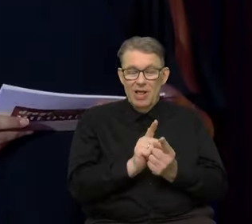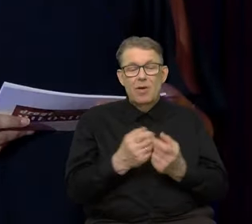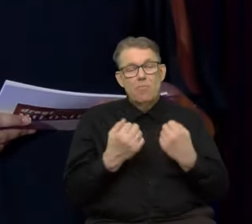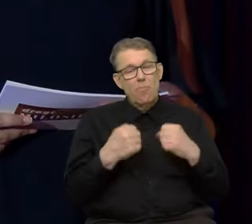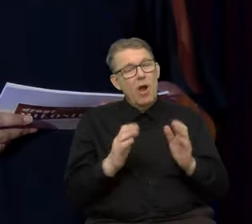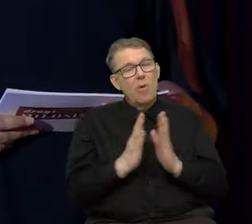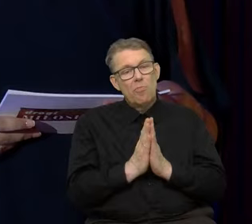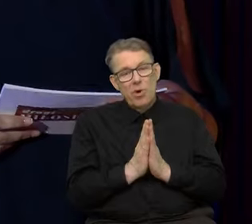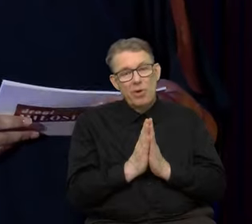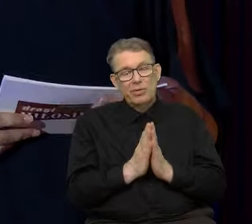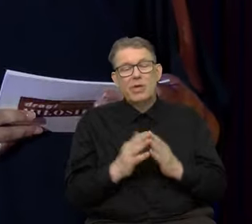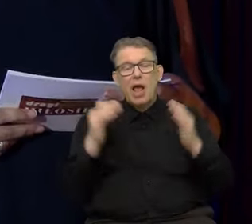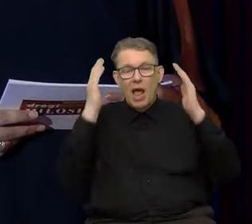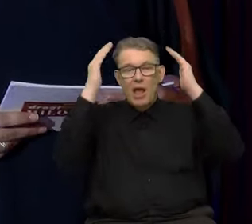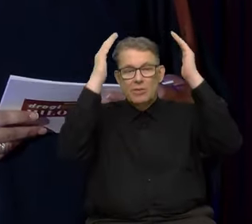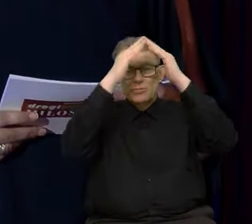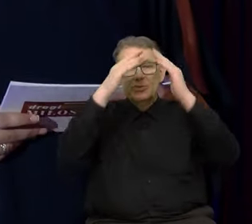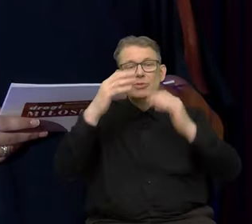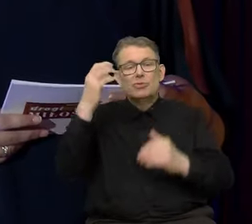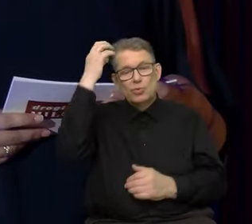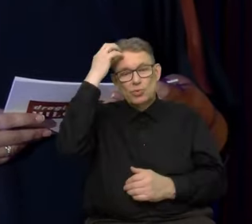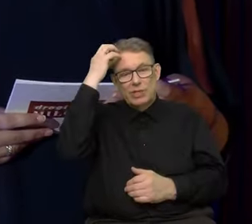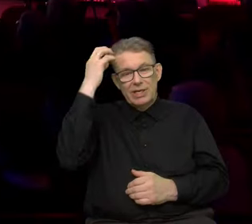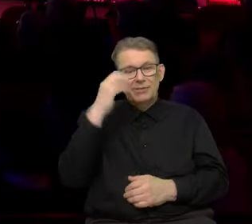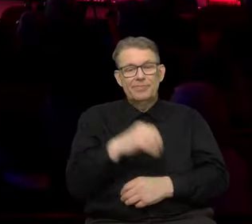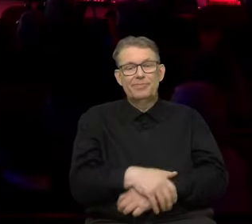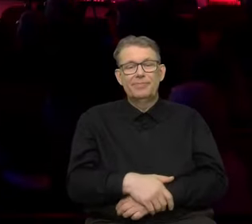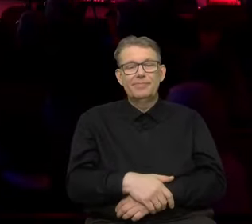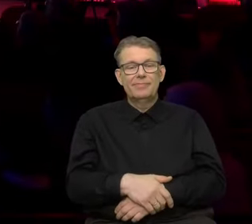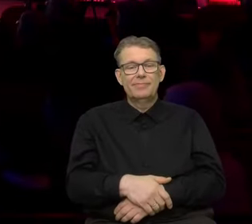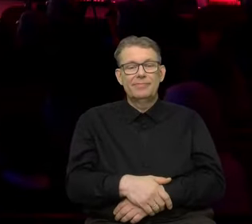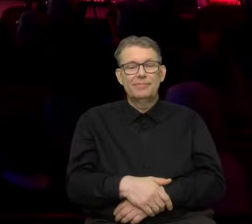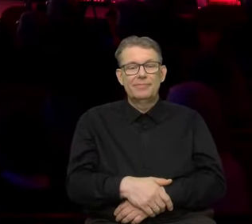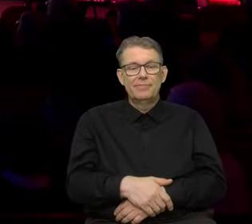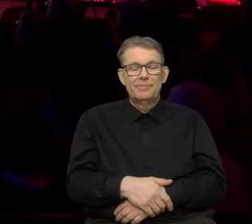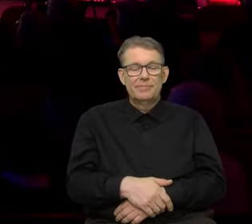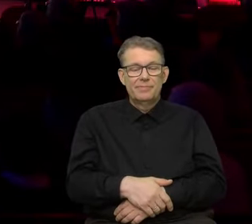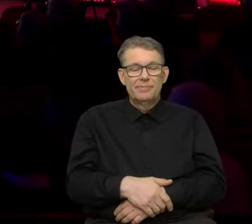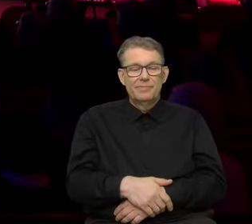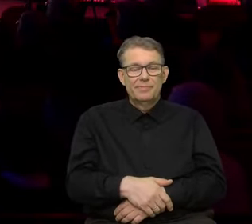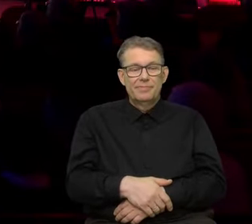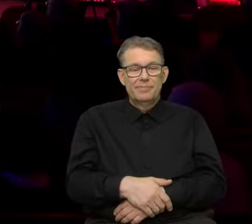bardzo prosimy arcybiskupa Józefa Gustka.